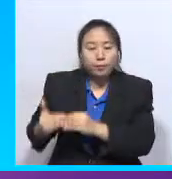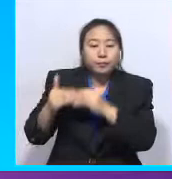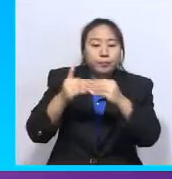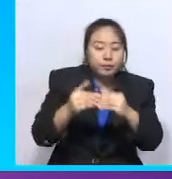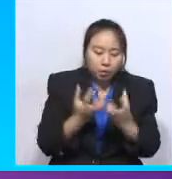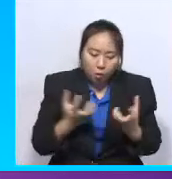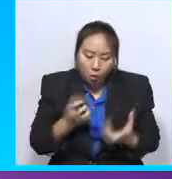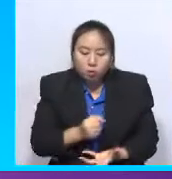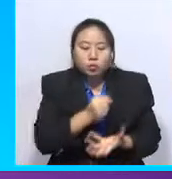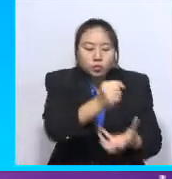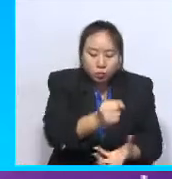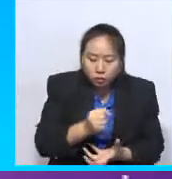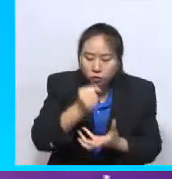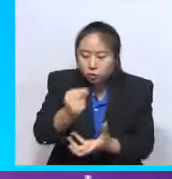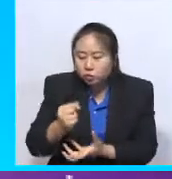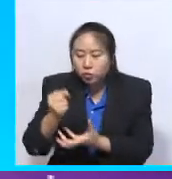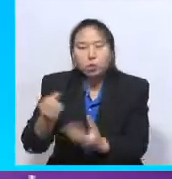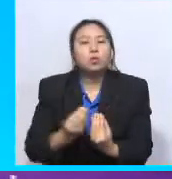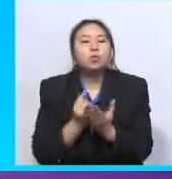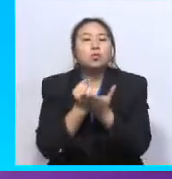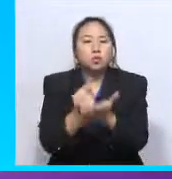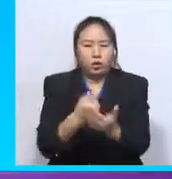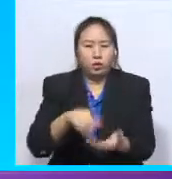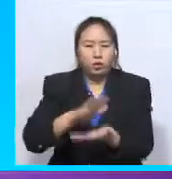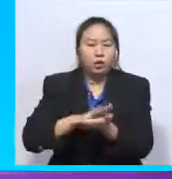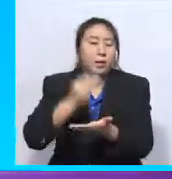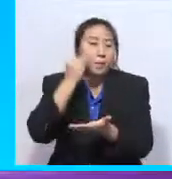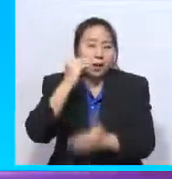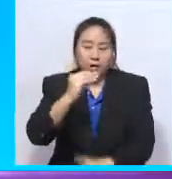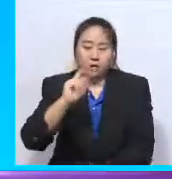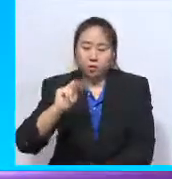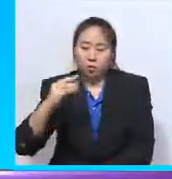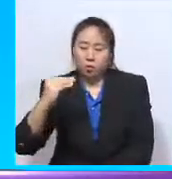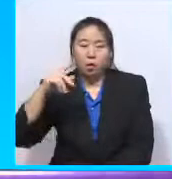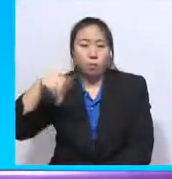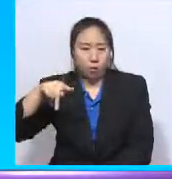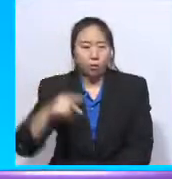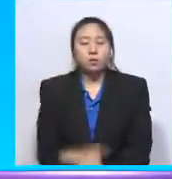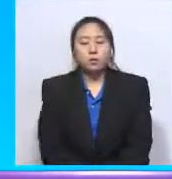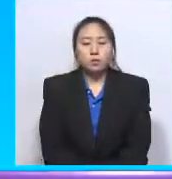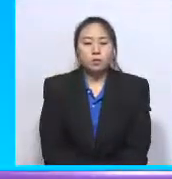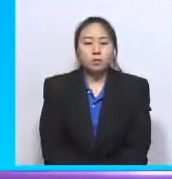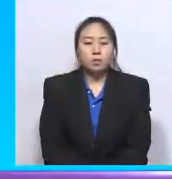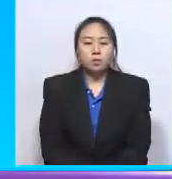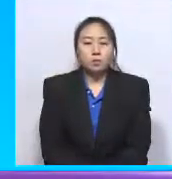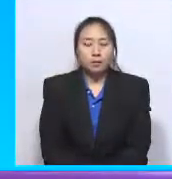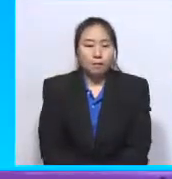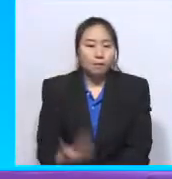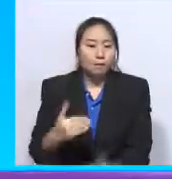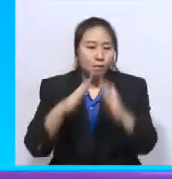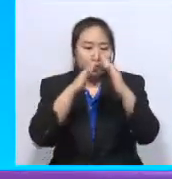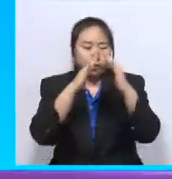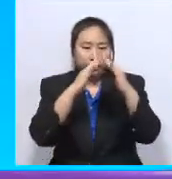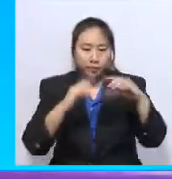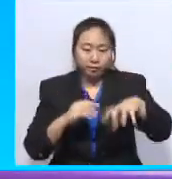ของบรรเทาทุกข์ช่วยเหลือผู้ประสบวาตภัยที่โรงเรียนบ้านนนโพแบบที่เห็นในภาพกันอยู่นี้นะคะ ครับและที่ศาลา